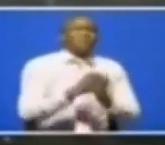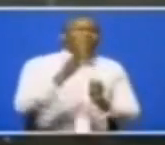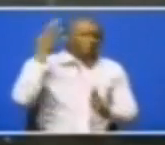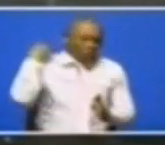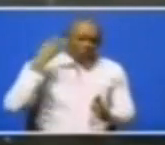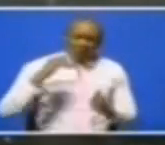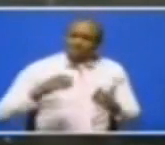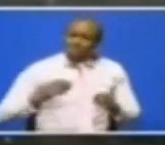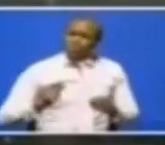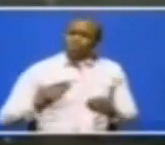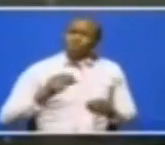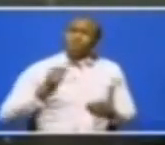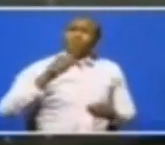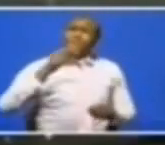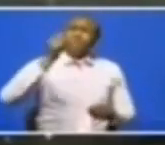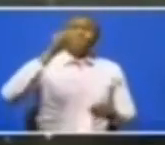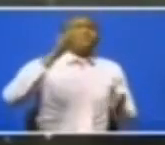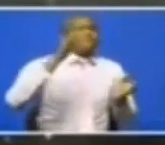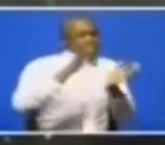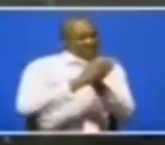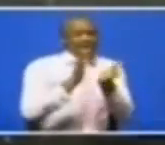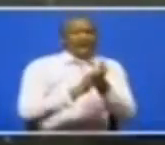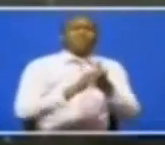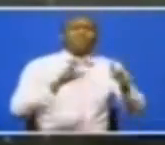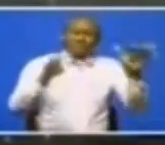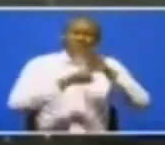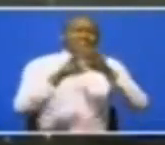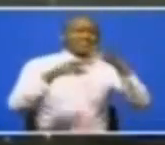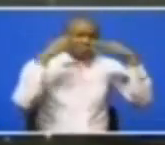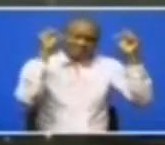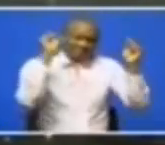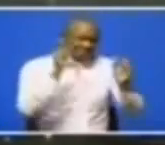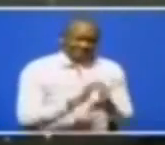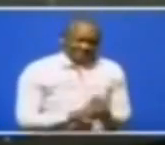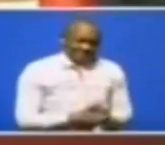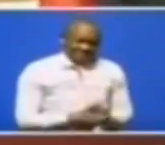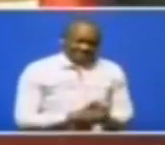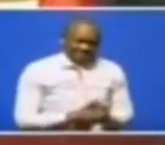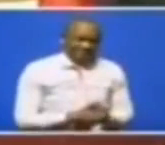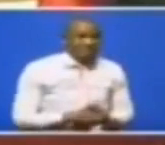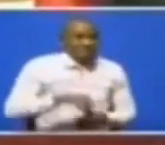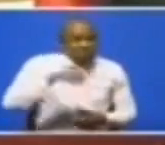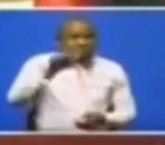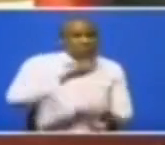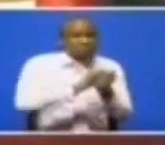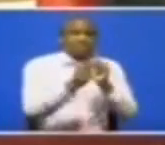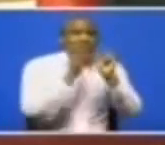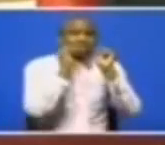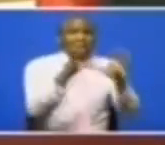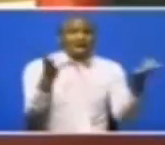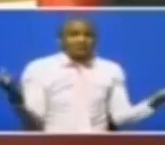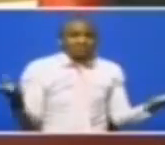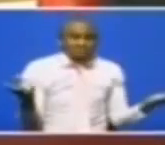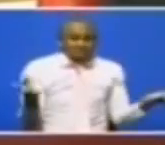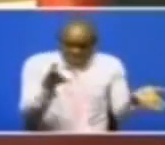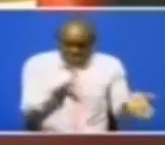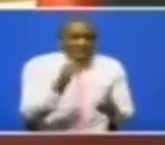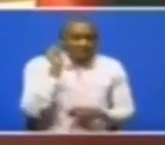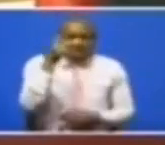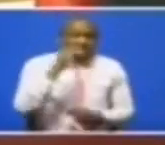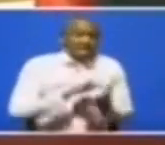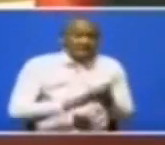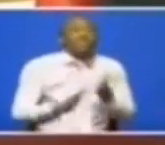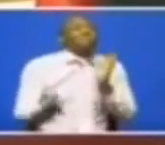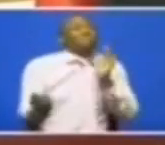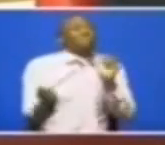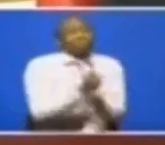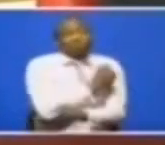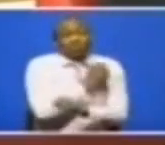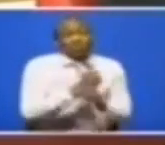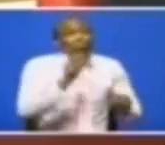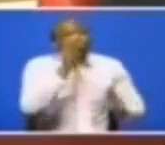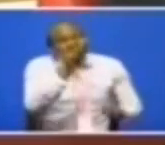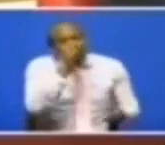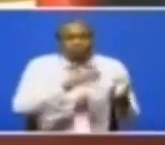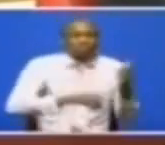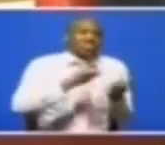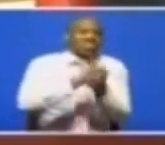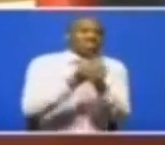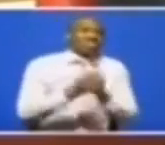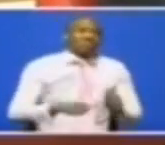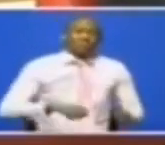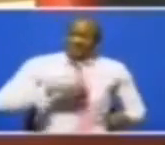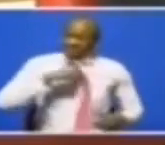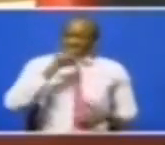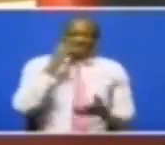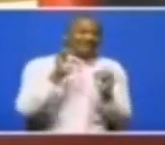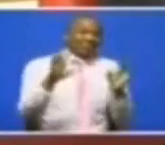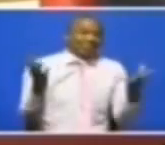mpaka akawa yeye ni makamu wa rais, hakubadili chochote humu nchini ambacho tunaweza tukasema